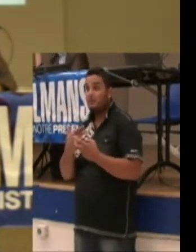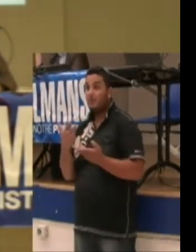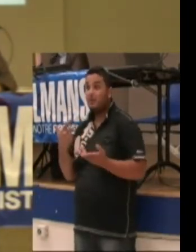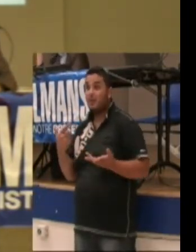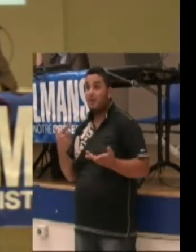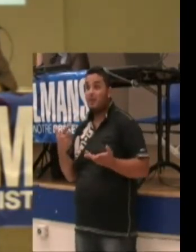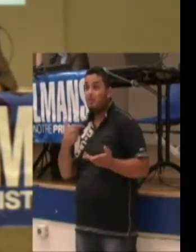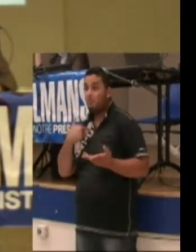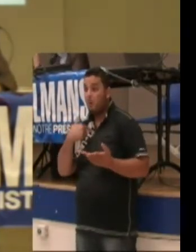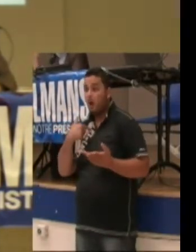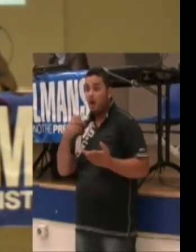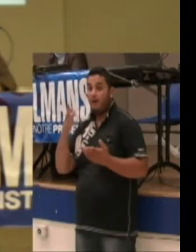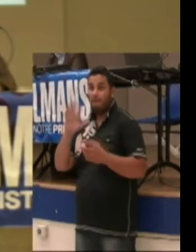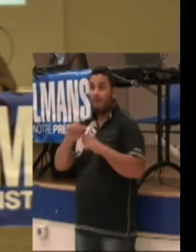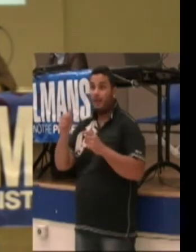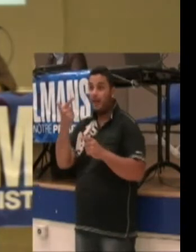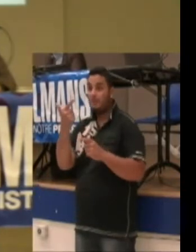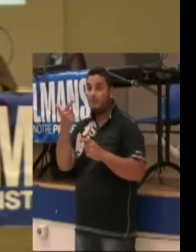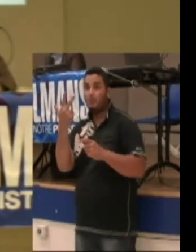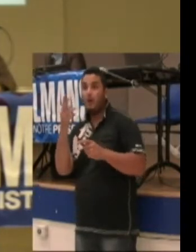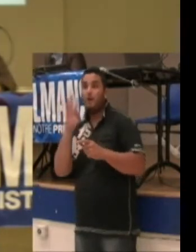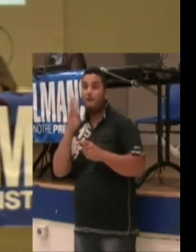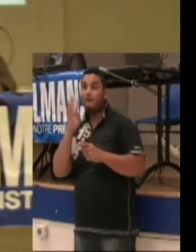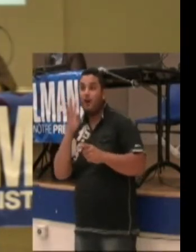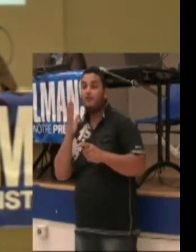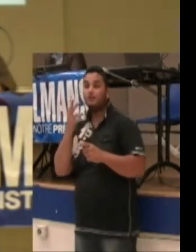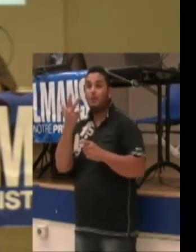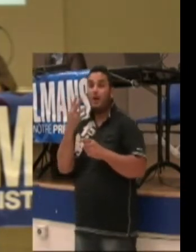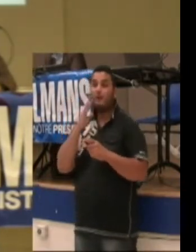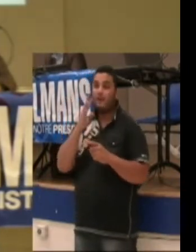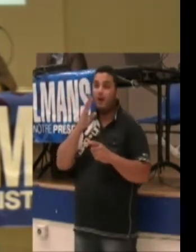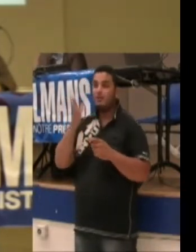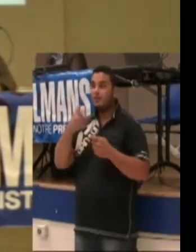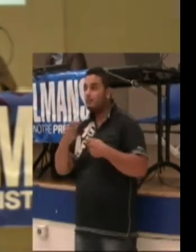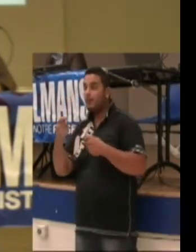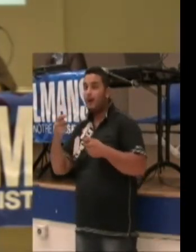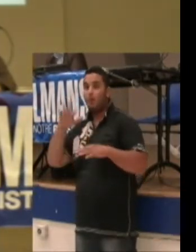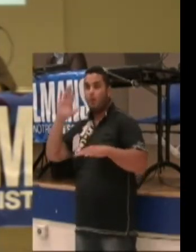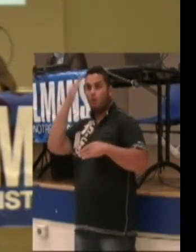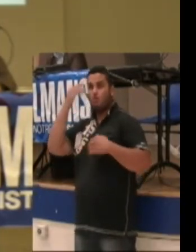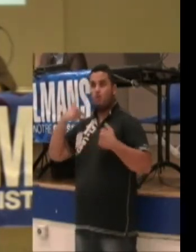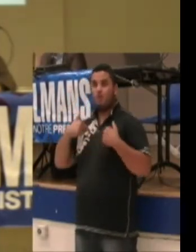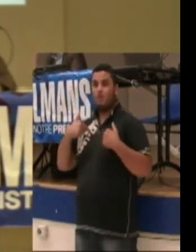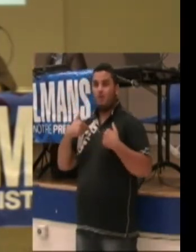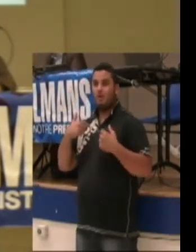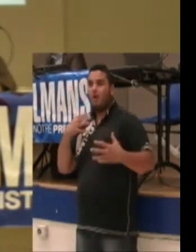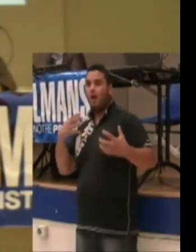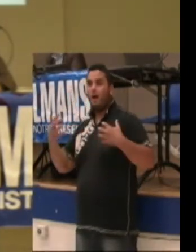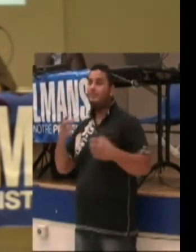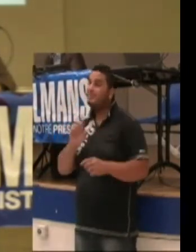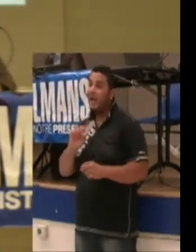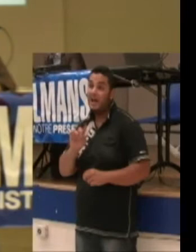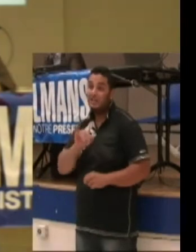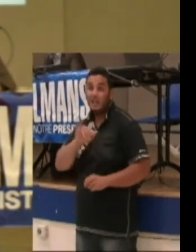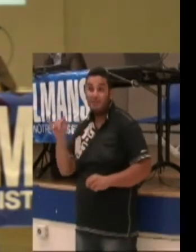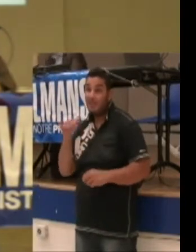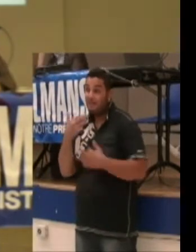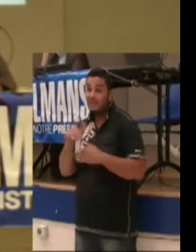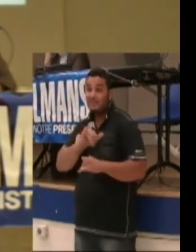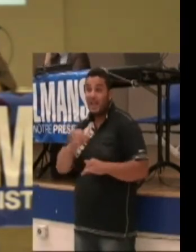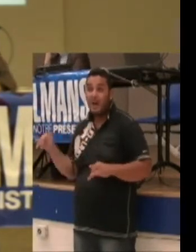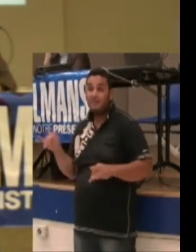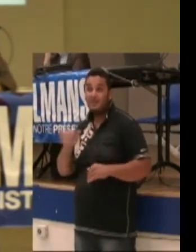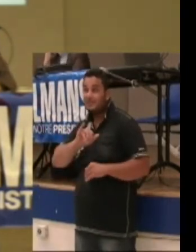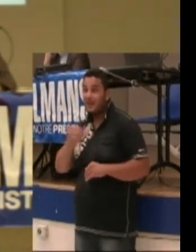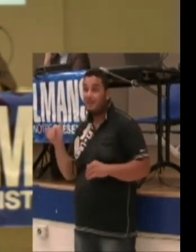tracts. C'est bon. Alhamdulillah. Non. It's never finished, comme ils disent les Américains. C'est jamais fini. C'est jamais fini. Quand est-ce que ça sera fini? Quand